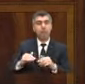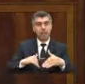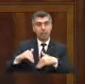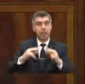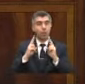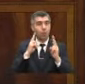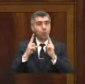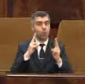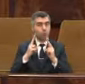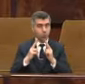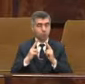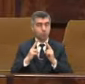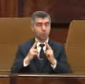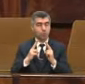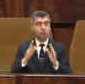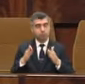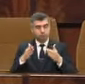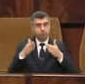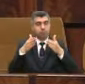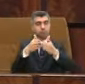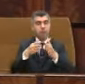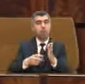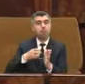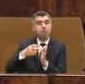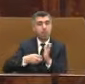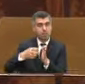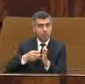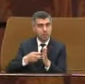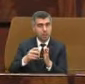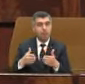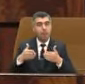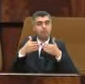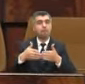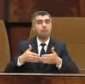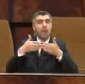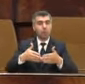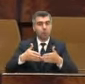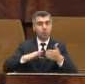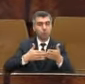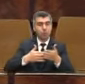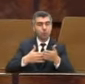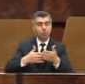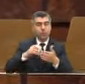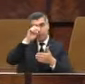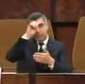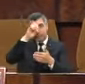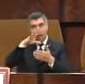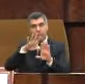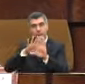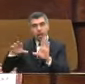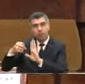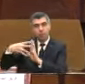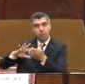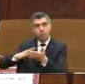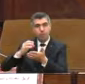السيارة والقطار فائق السرعة والموانئ الكبرى، أو في مجال الطاقات المتجددة